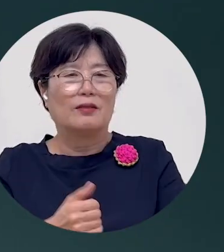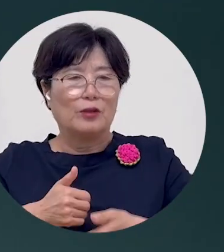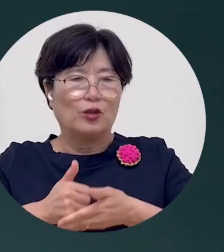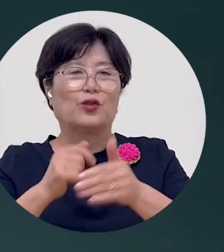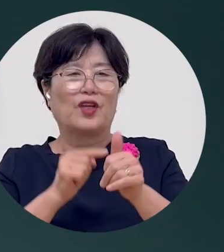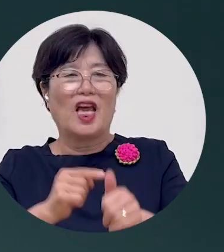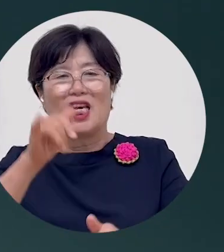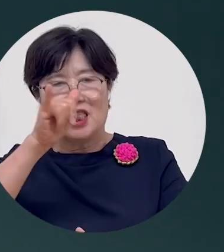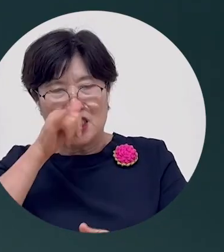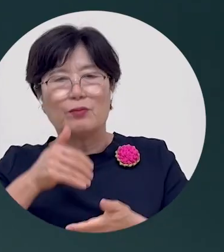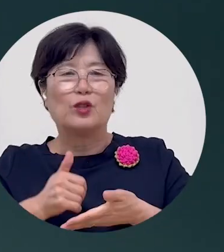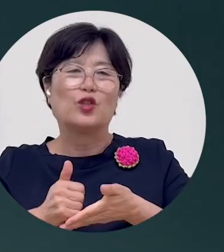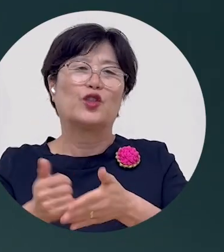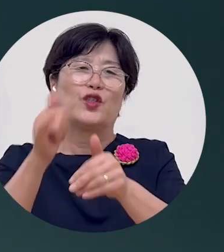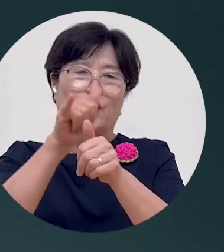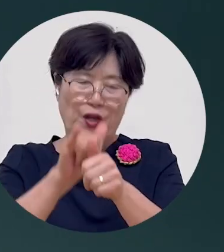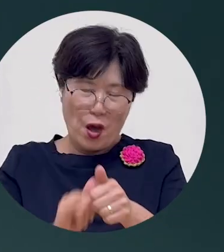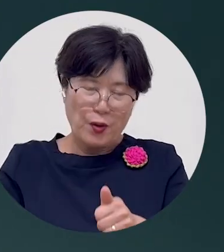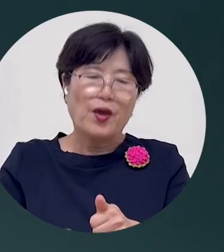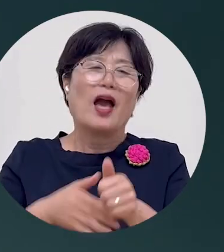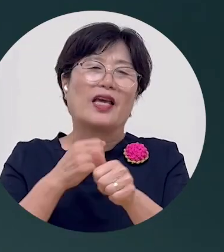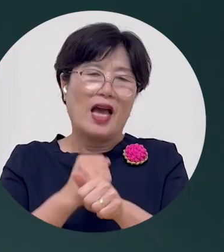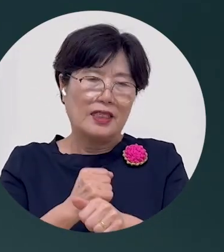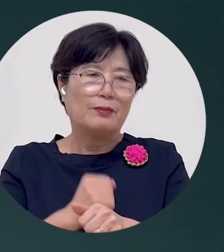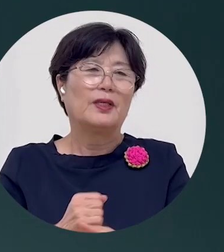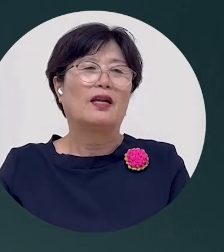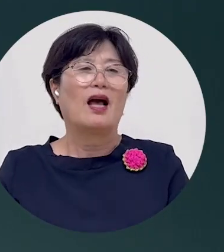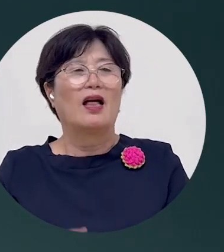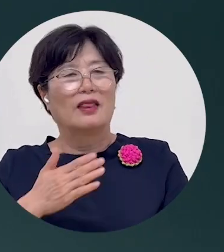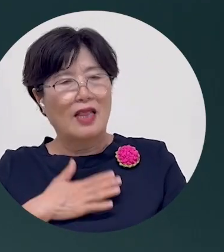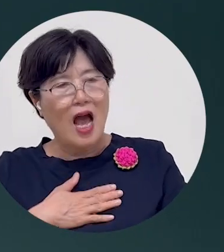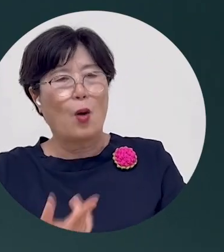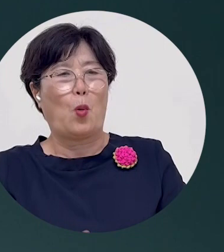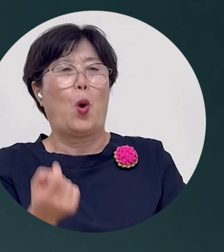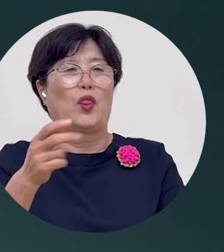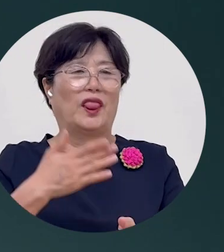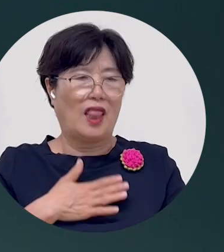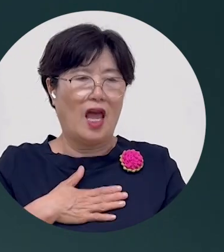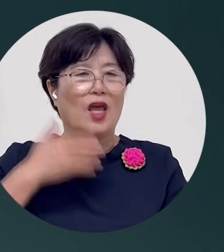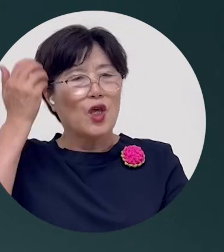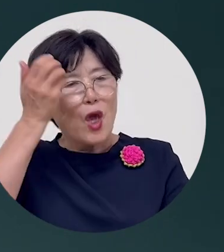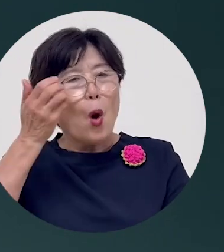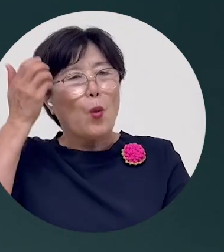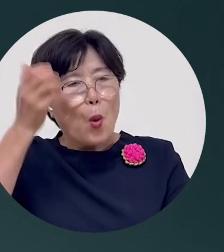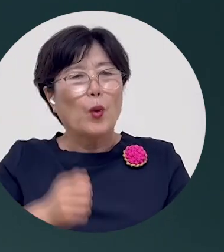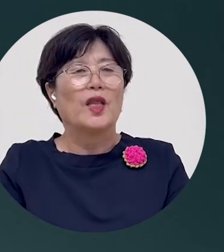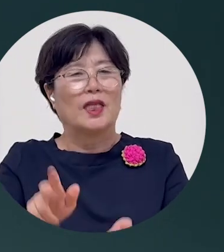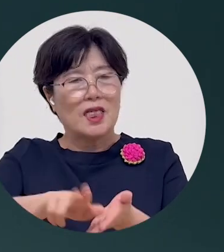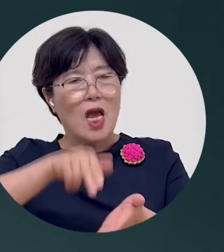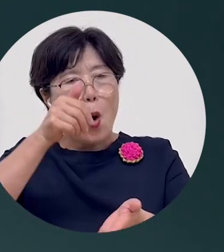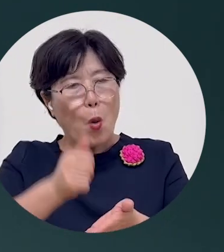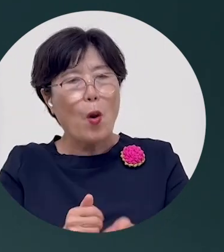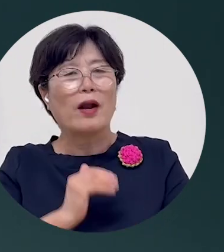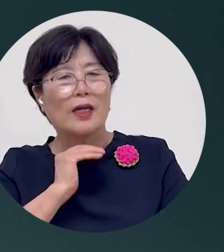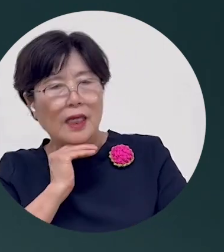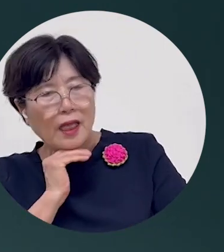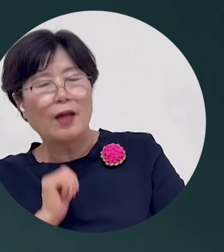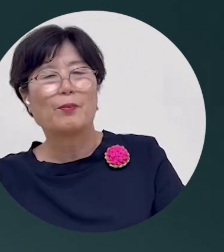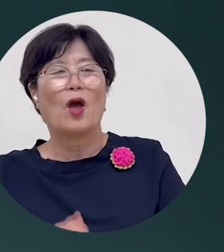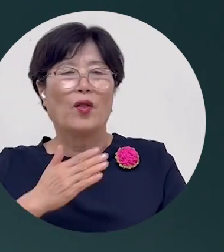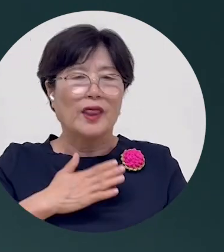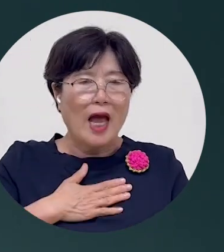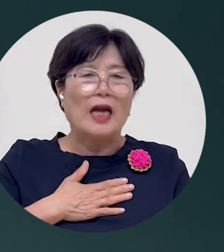주께 있음은 주를 경외하게 하심이니이다. 나 곧 내 영혼은